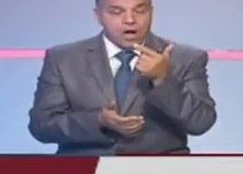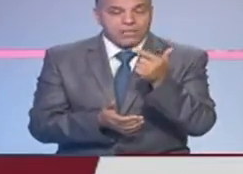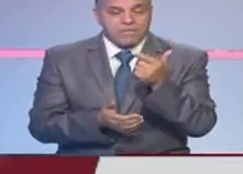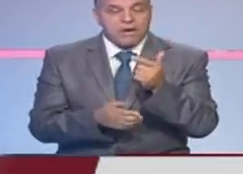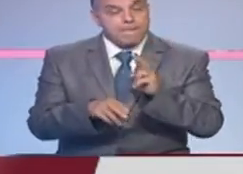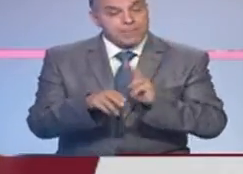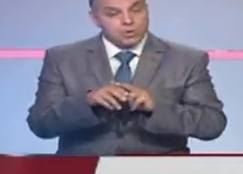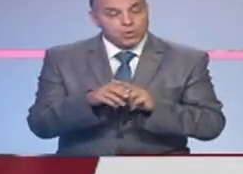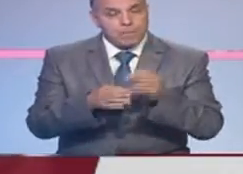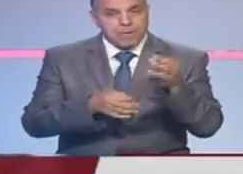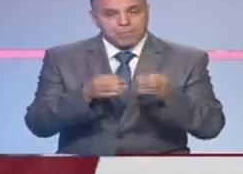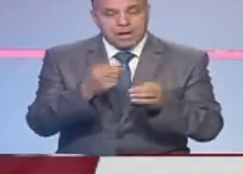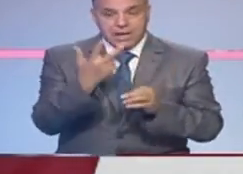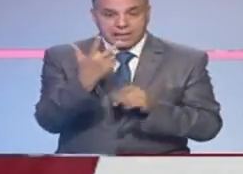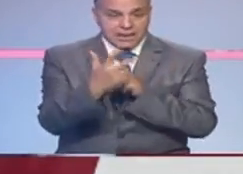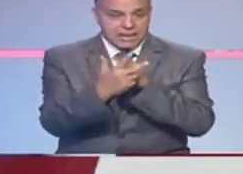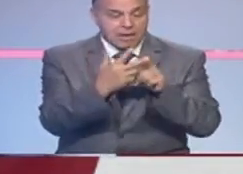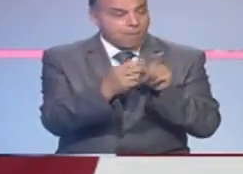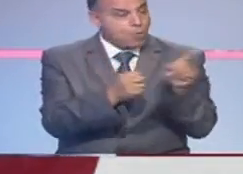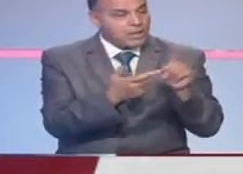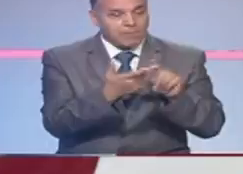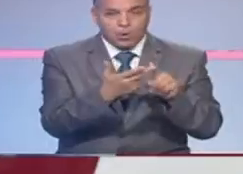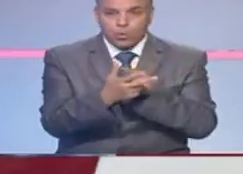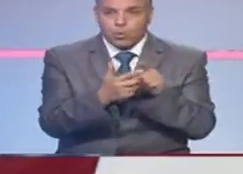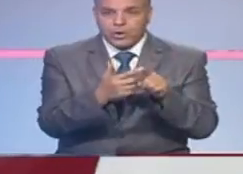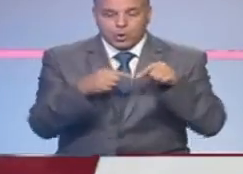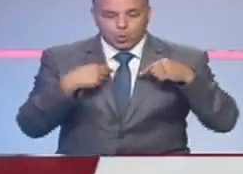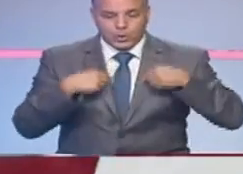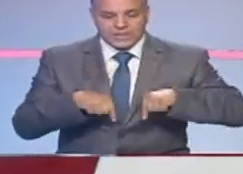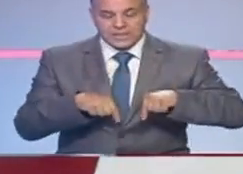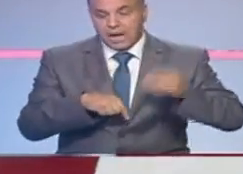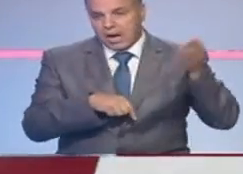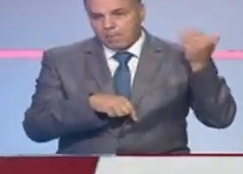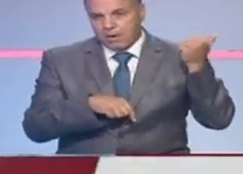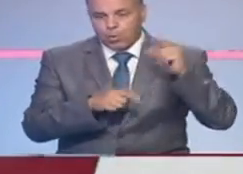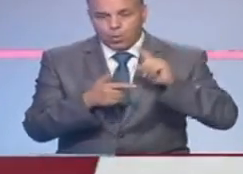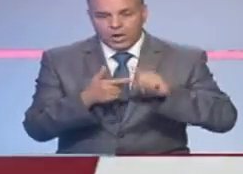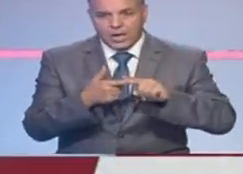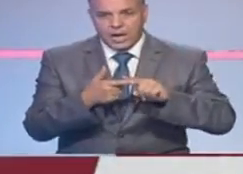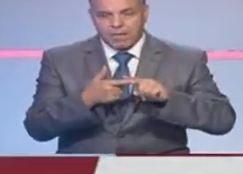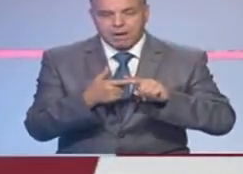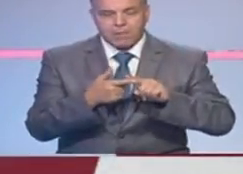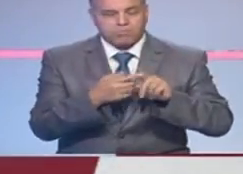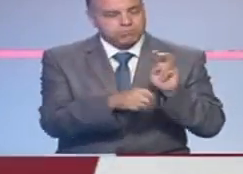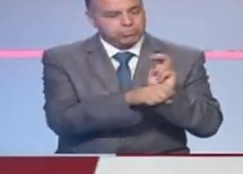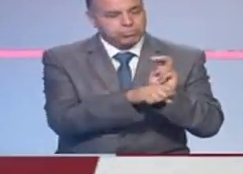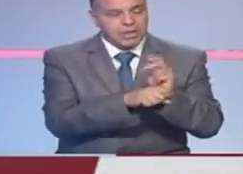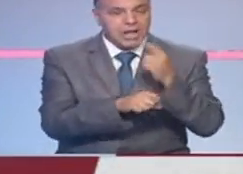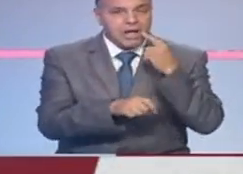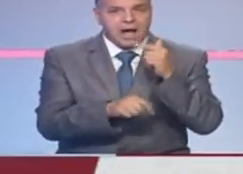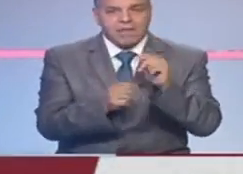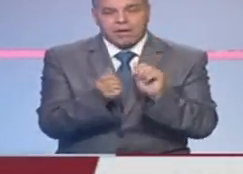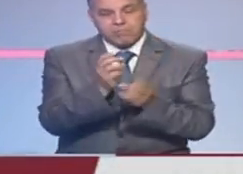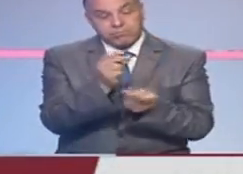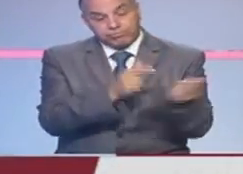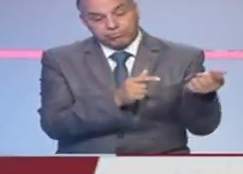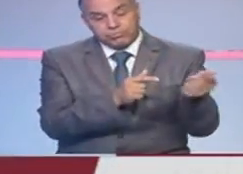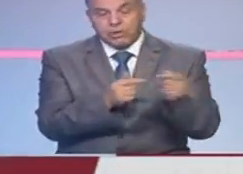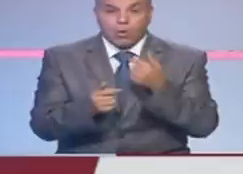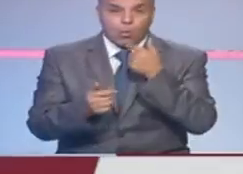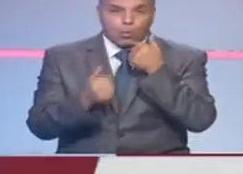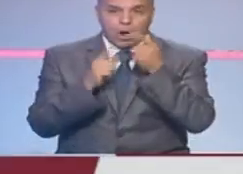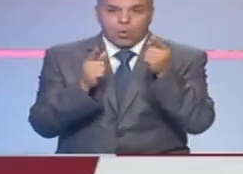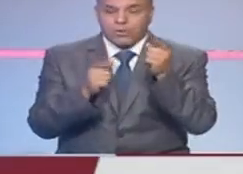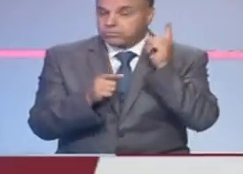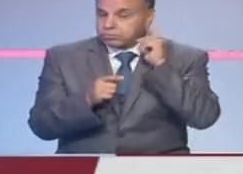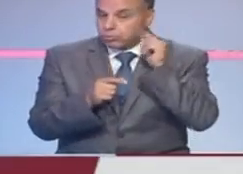الديلي انا ثلاثه من جمله المتهمين بينهم وزير سابق ونائب مجمد هم بحاله فرق واوضح